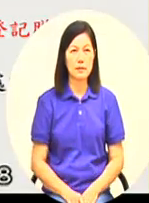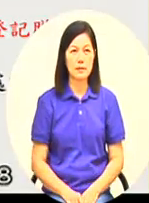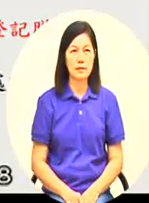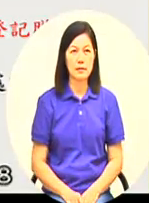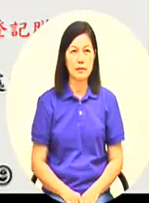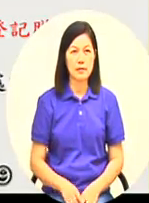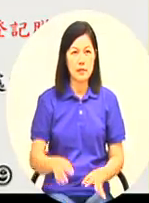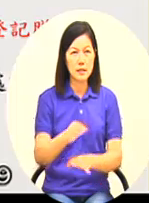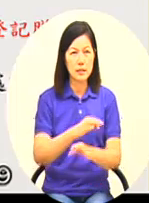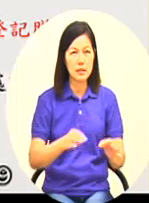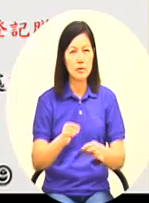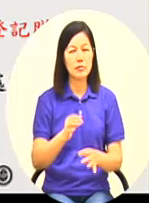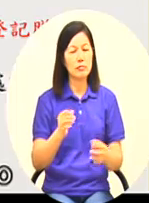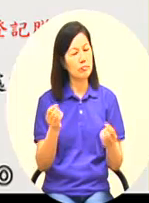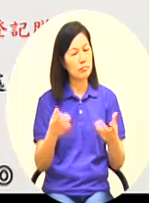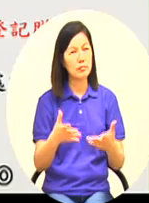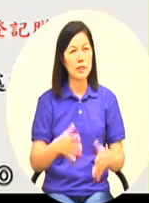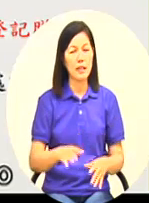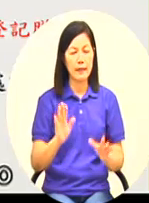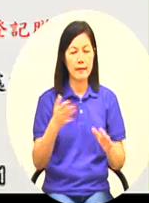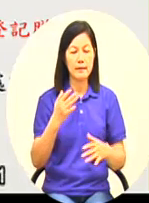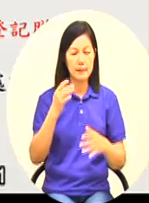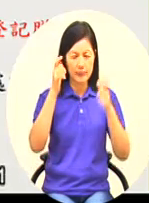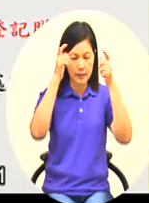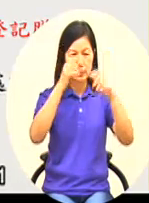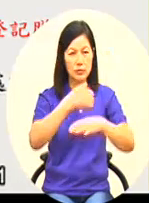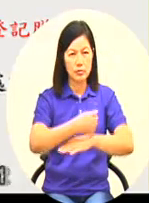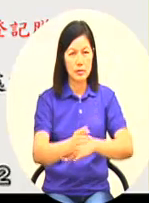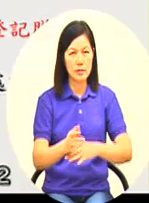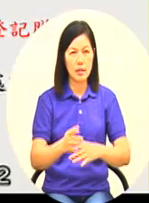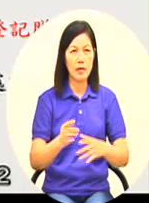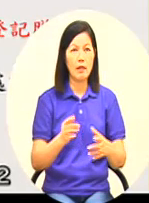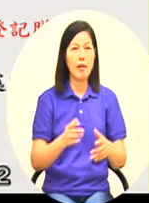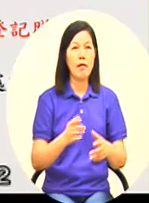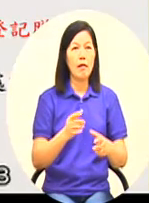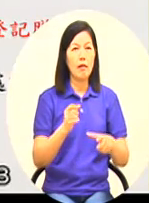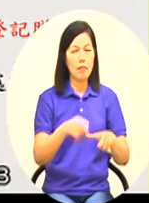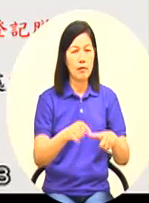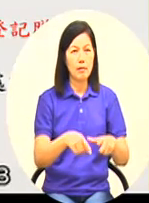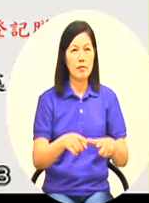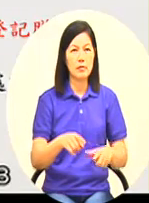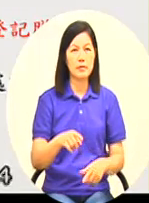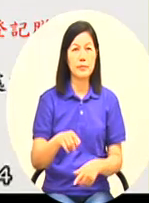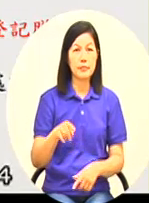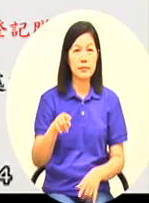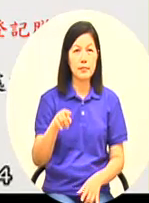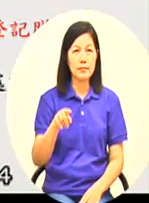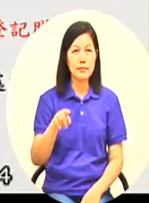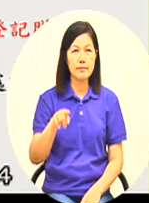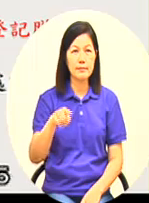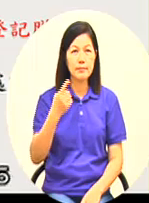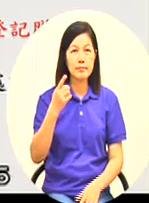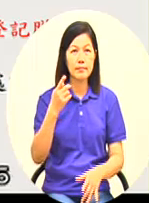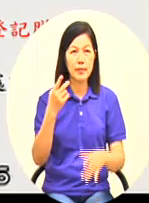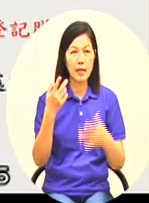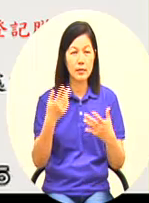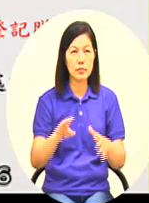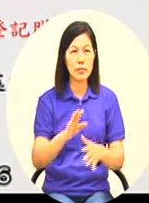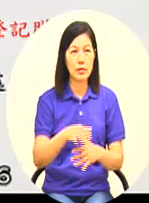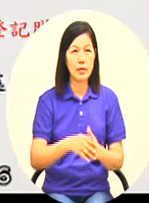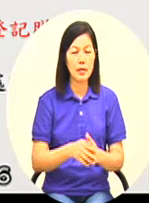无问题嘛。但是原高雄县的咧，吼业者只有210间左右啦，吼符合于住宅区内的业者